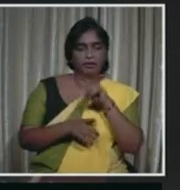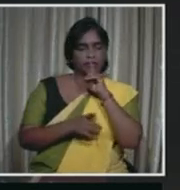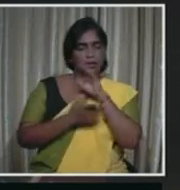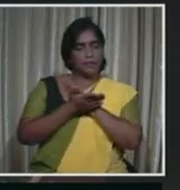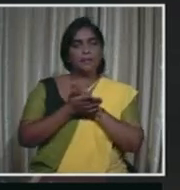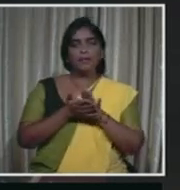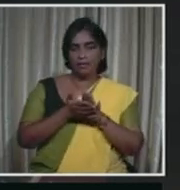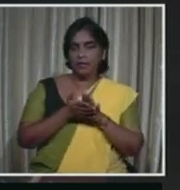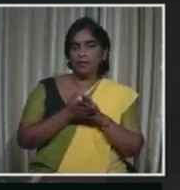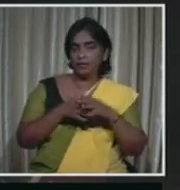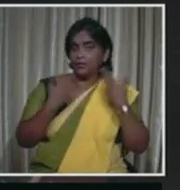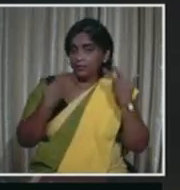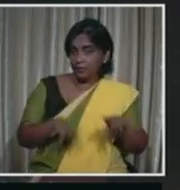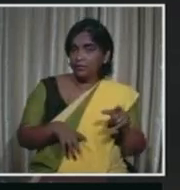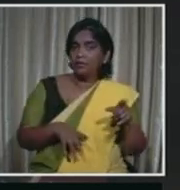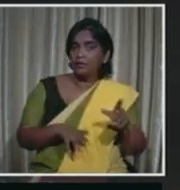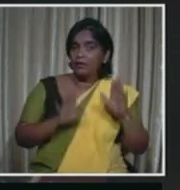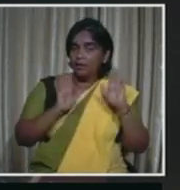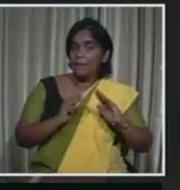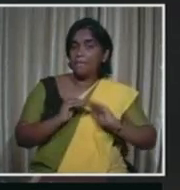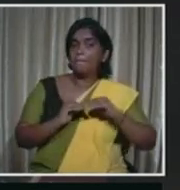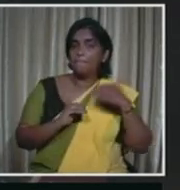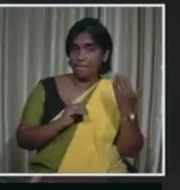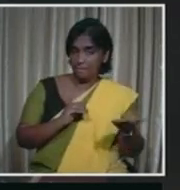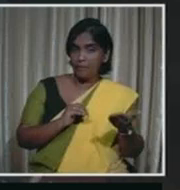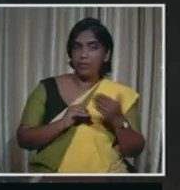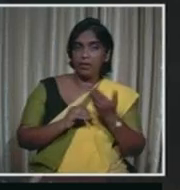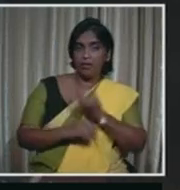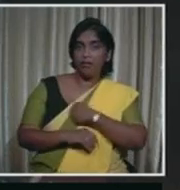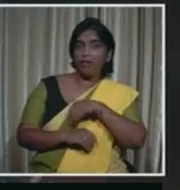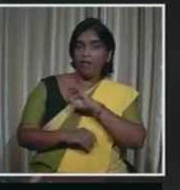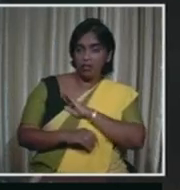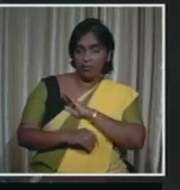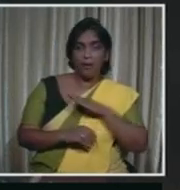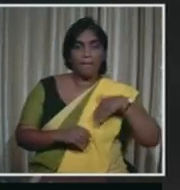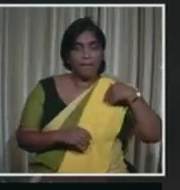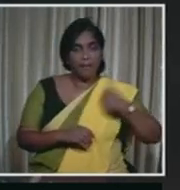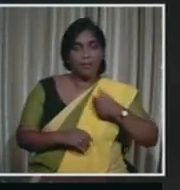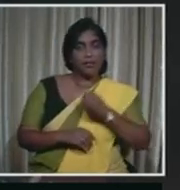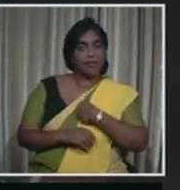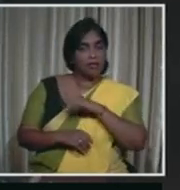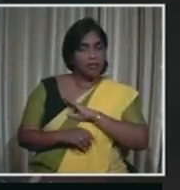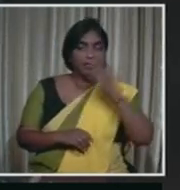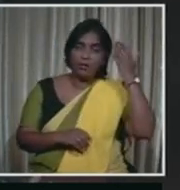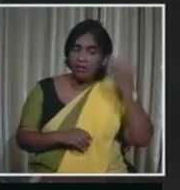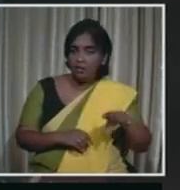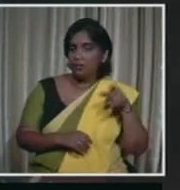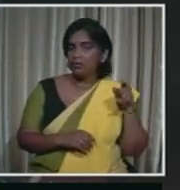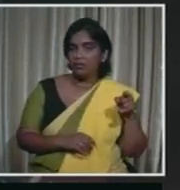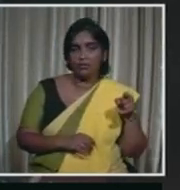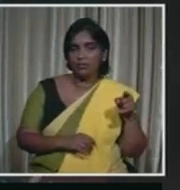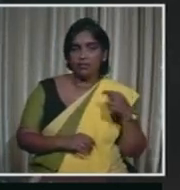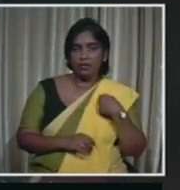නිශ්ශබ්දතාවය පළ කරා හැබැයි පසුව රාමඤ්ඤ මහානිකායේ මහානායක මහවිපාණන් වහන්සේගේ අපවත් වීම තුළ මම